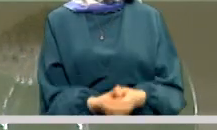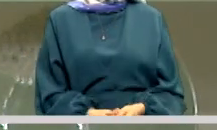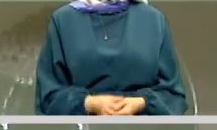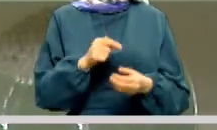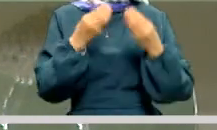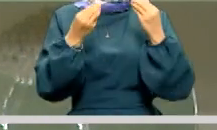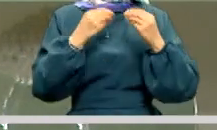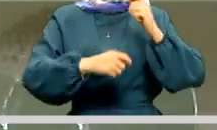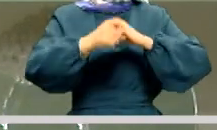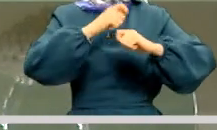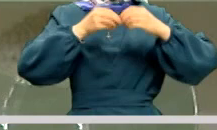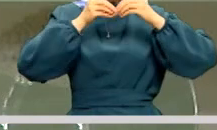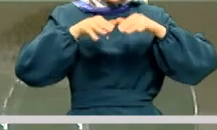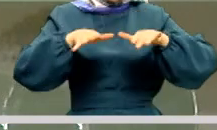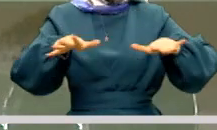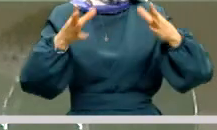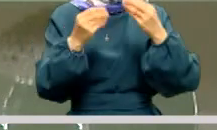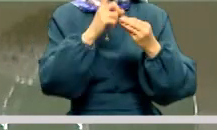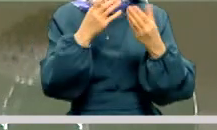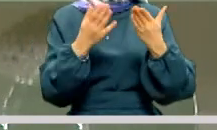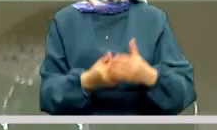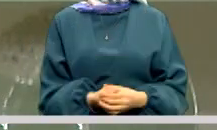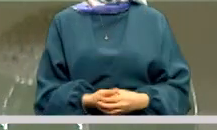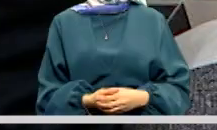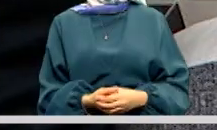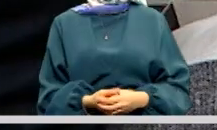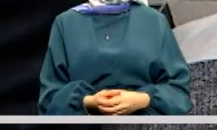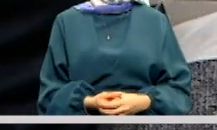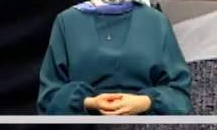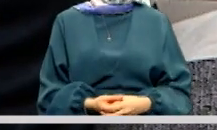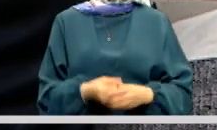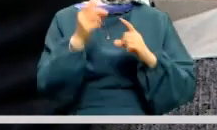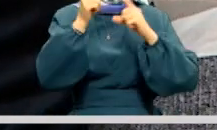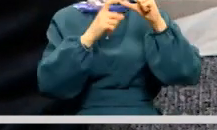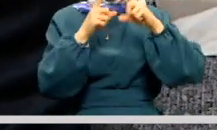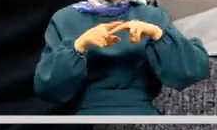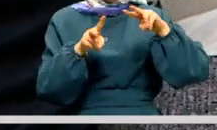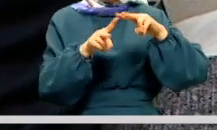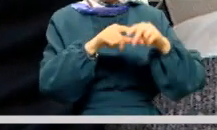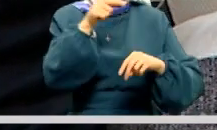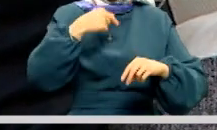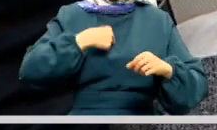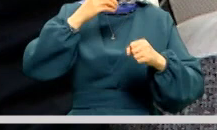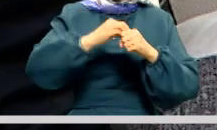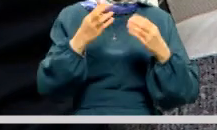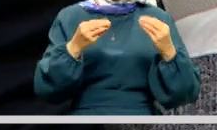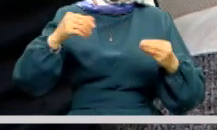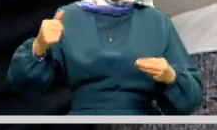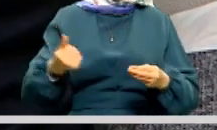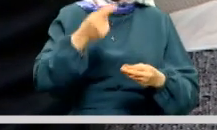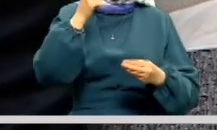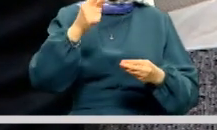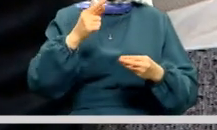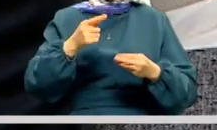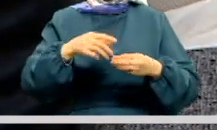iyi davranışlarda yayılabilir değil mi Tabi Tabi yani şimdi İhsan bizim hakikaten önemli bir kültür